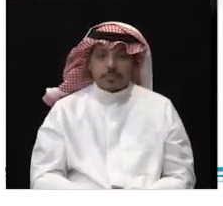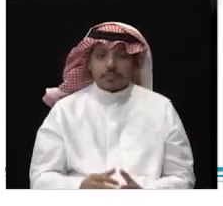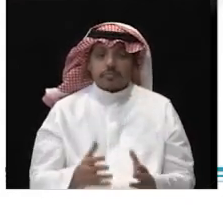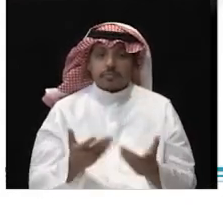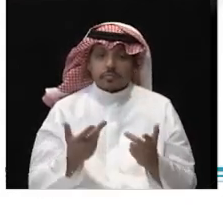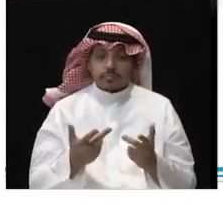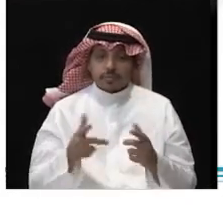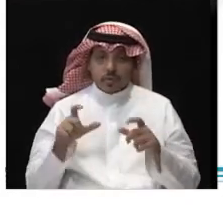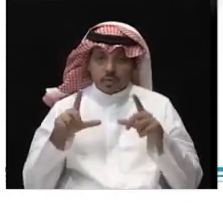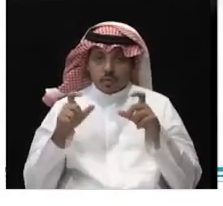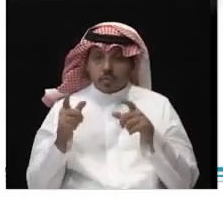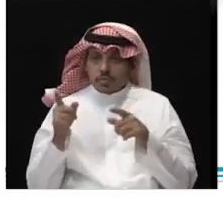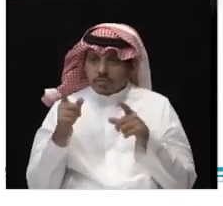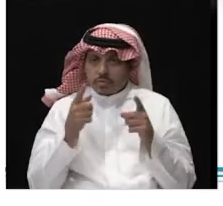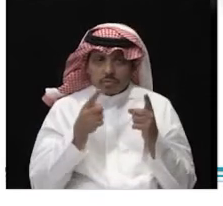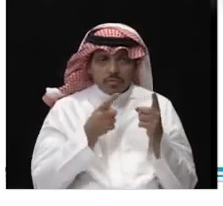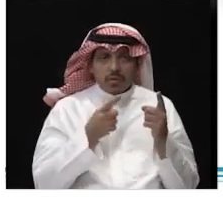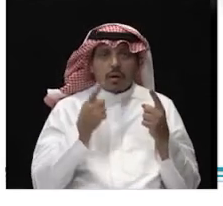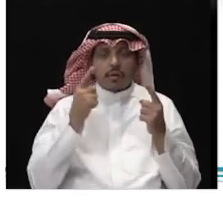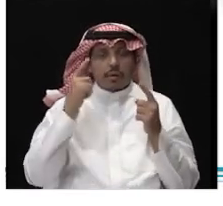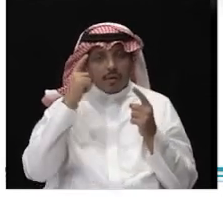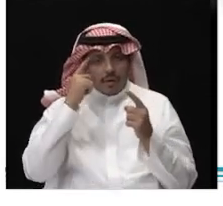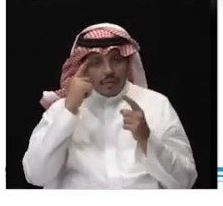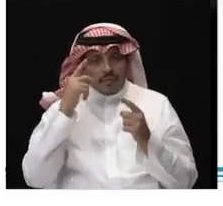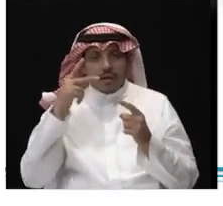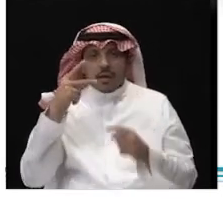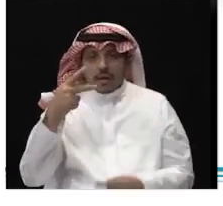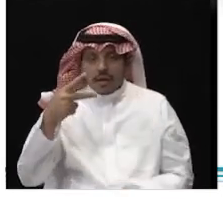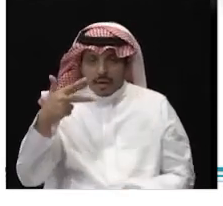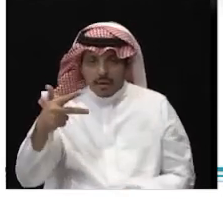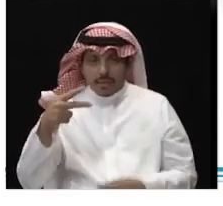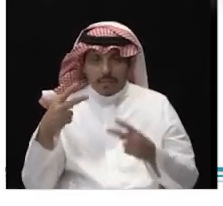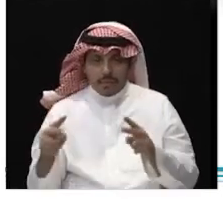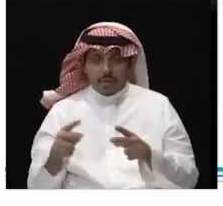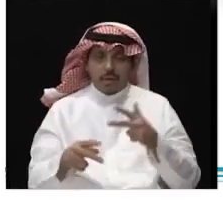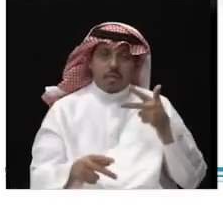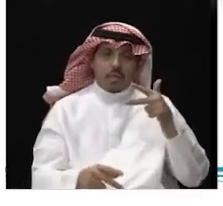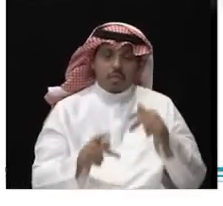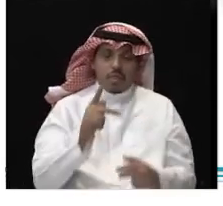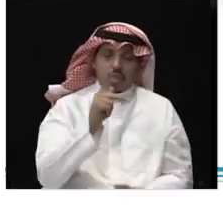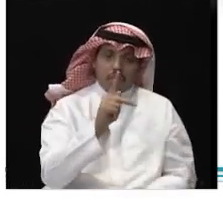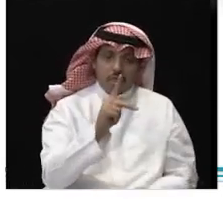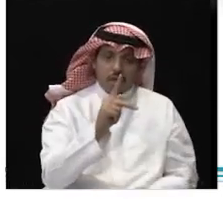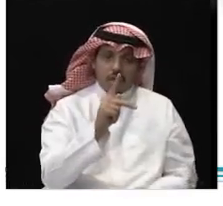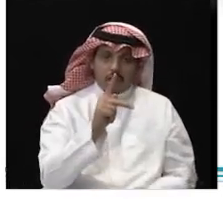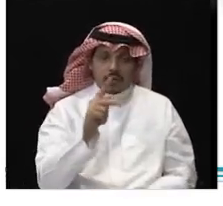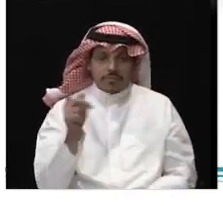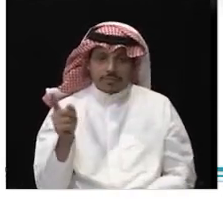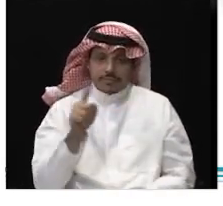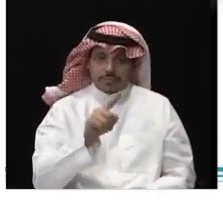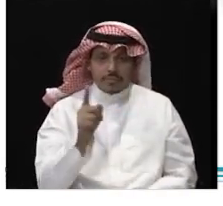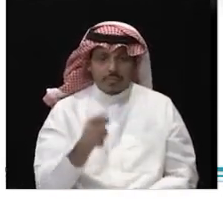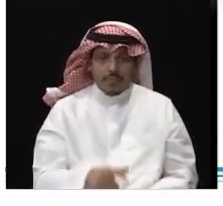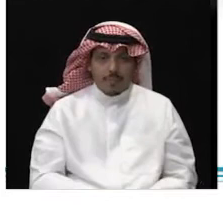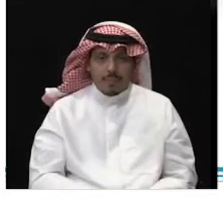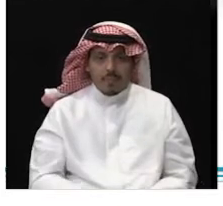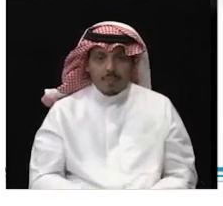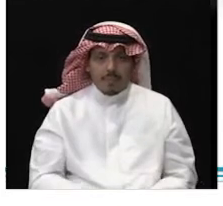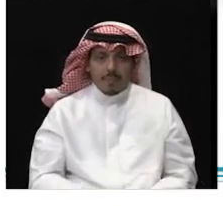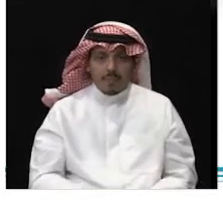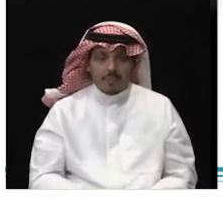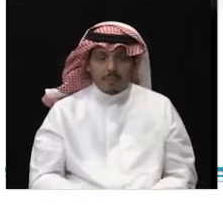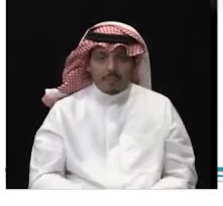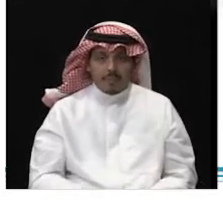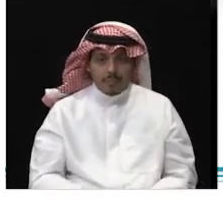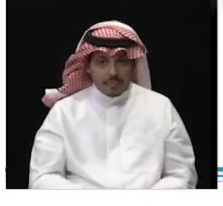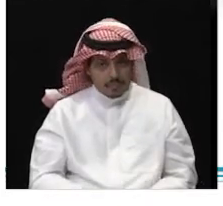ما سر هذه الصور ولماذا وضعناها في بداية هذا الدرس، أحسنتم.